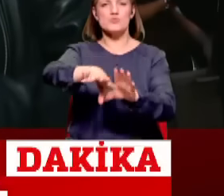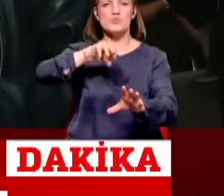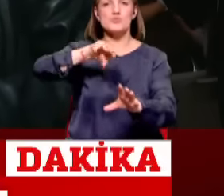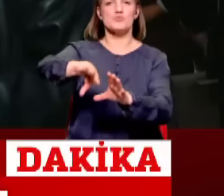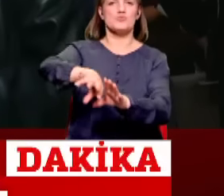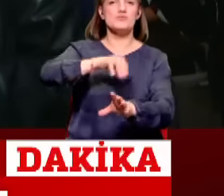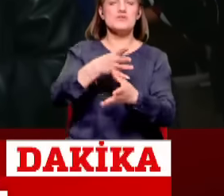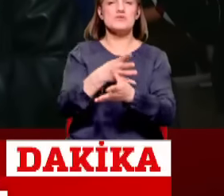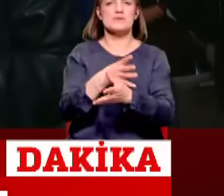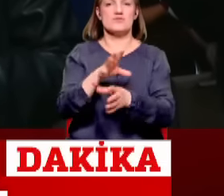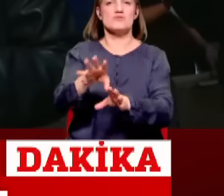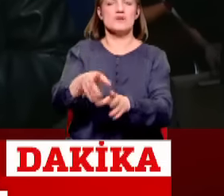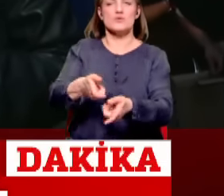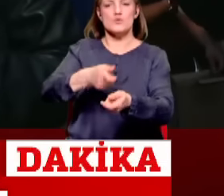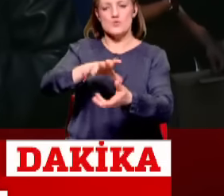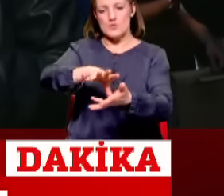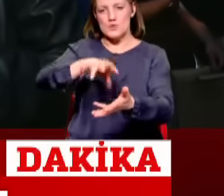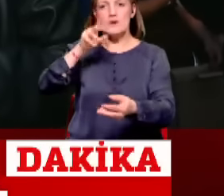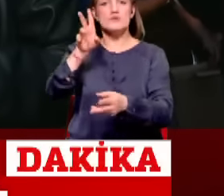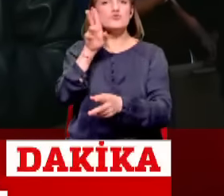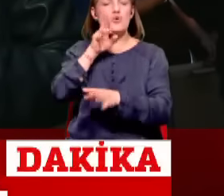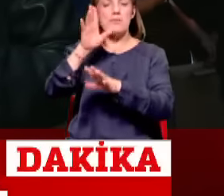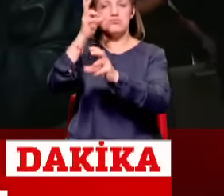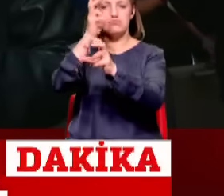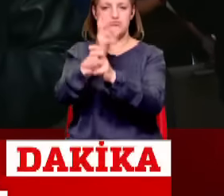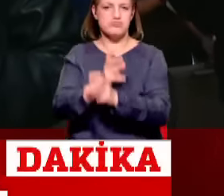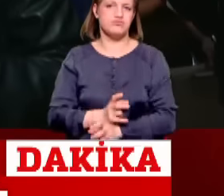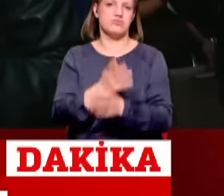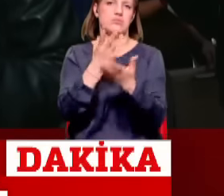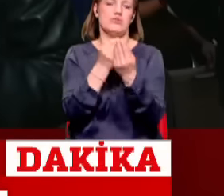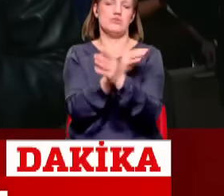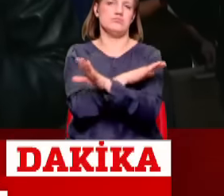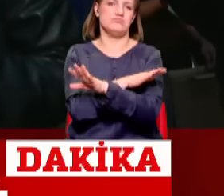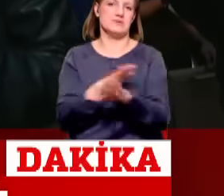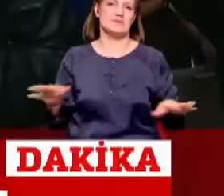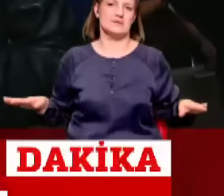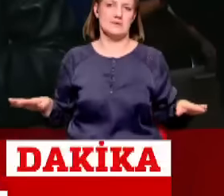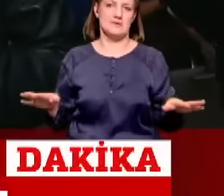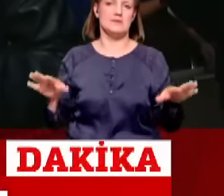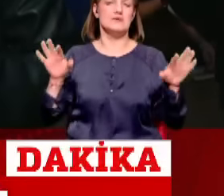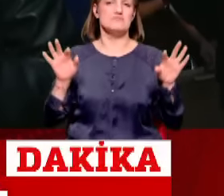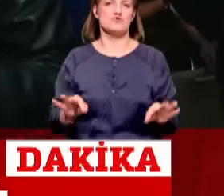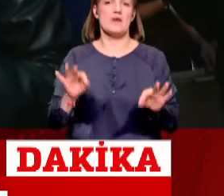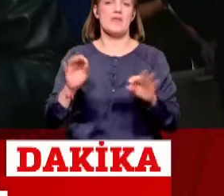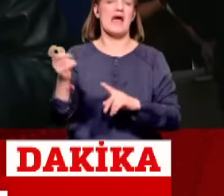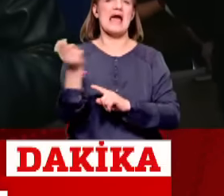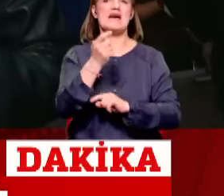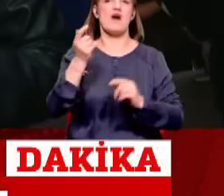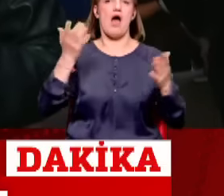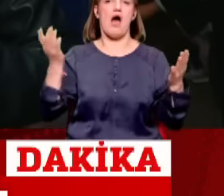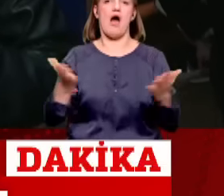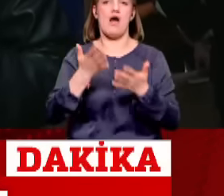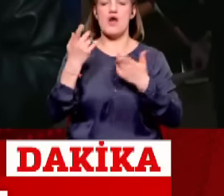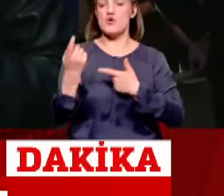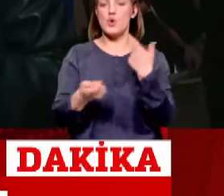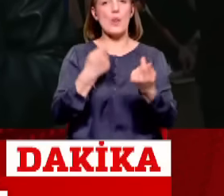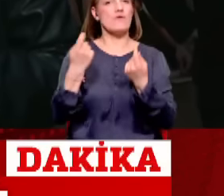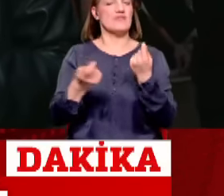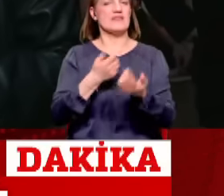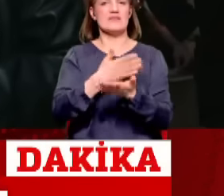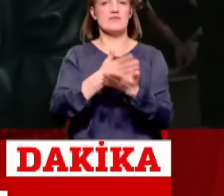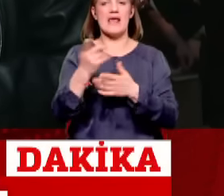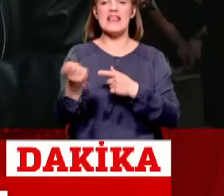vakumlanarak çekildi ve artık son tahliyede gerçekleşmiş oldu diyebiliriz. Buradaysa itfaiye hala görevini